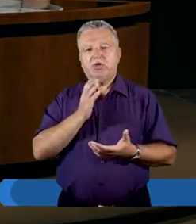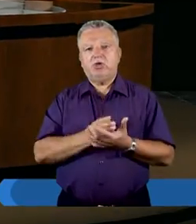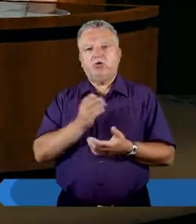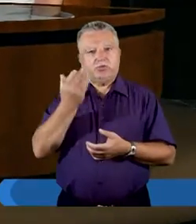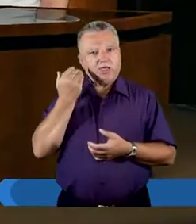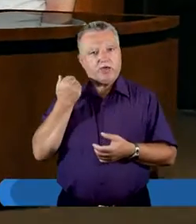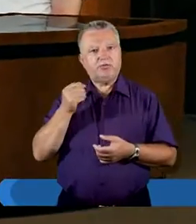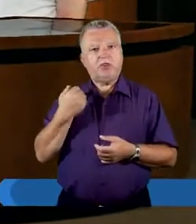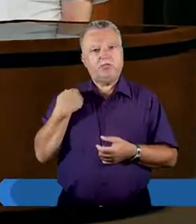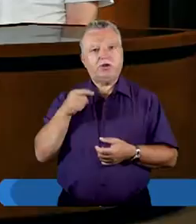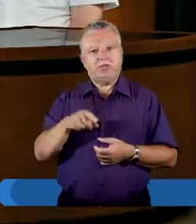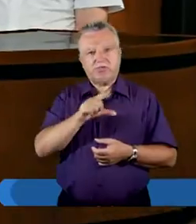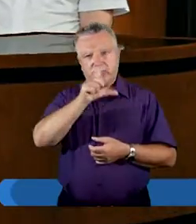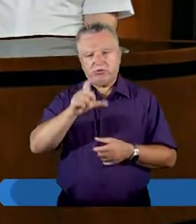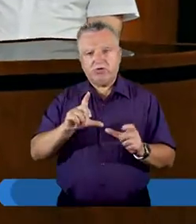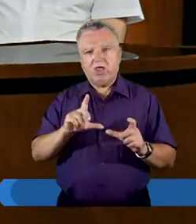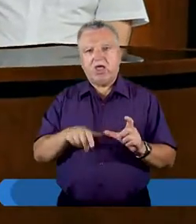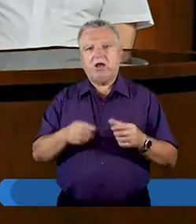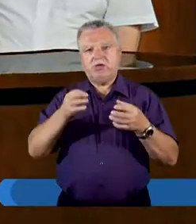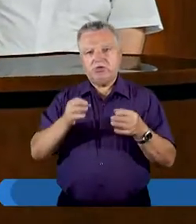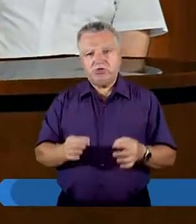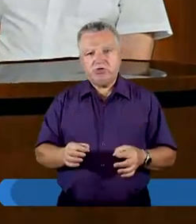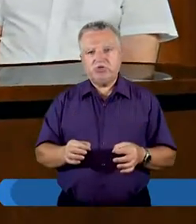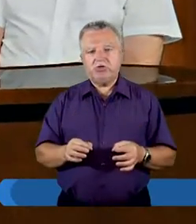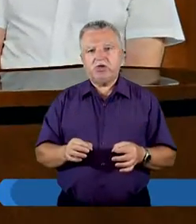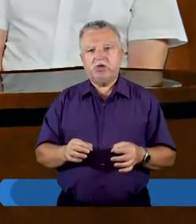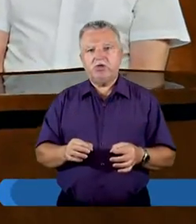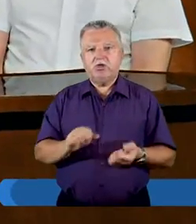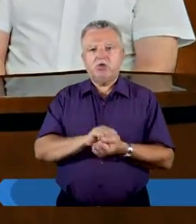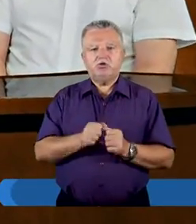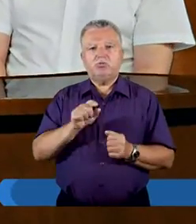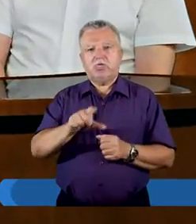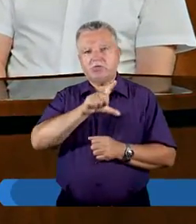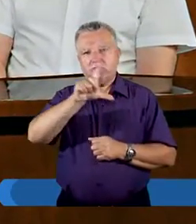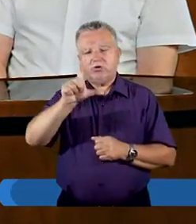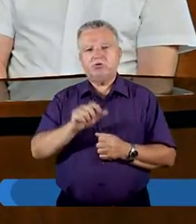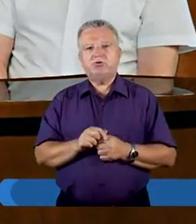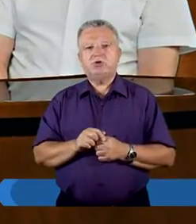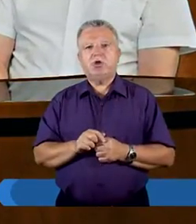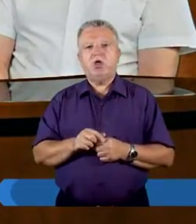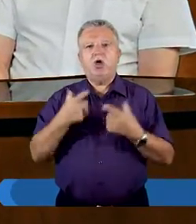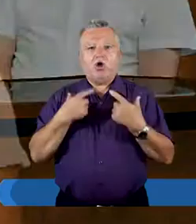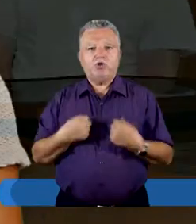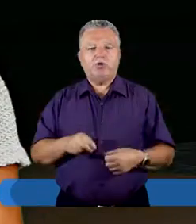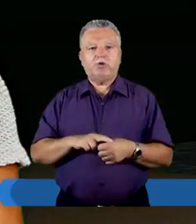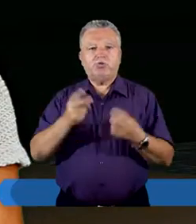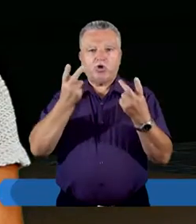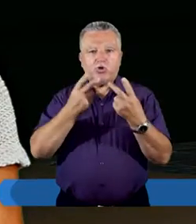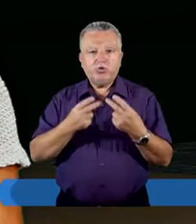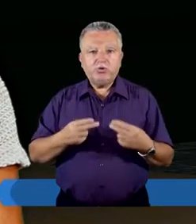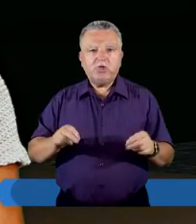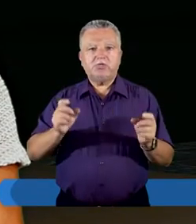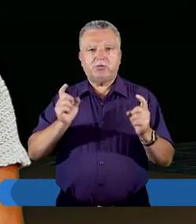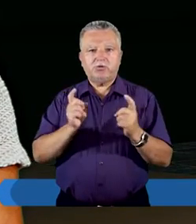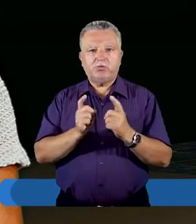byli tacy ludzie, ale w obecnym czasie, w dzisiejszych dniach są tacy ludzie. Osobę, którą odwiedzam i